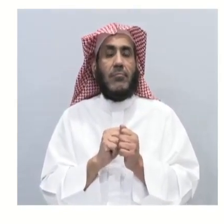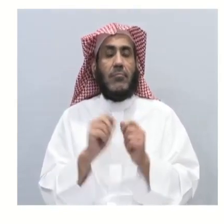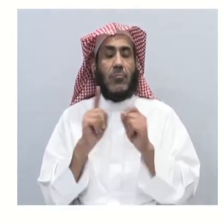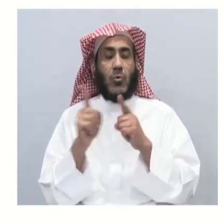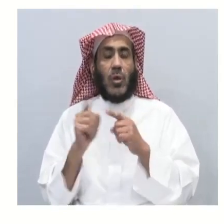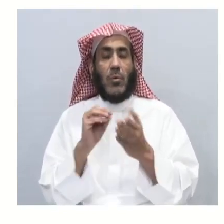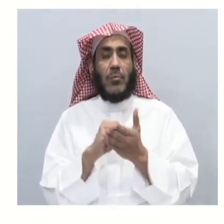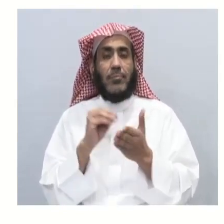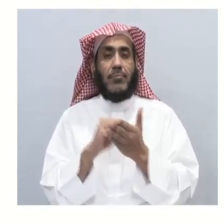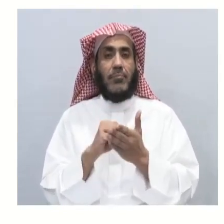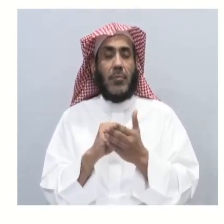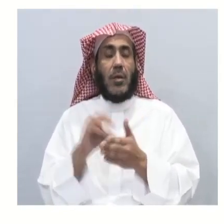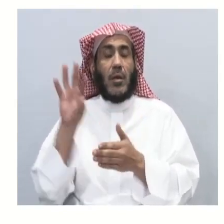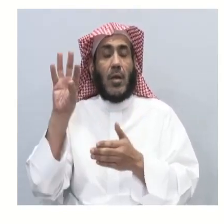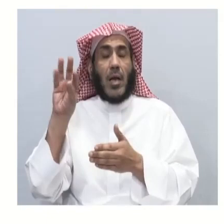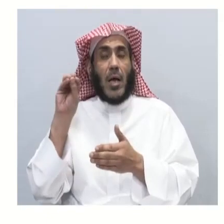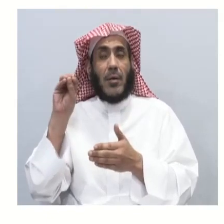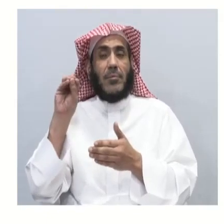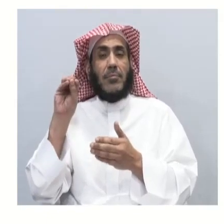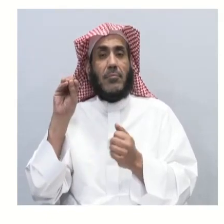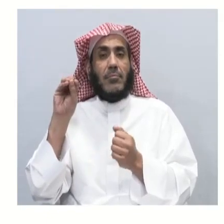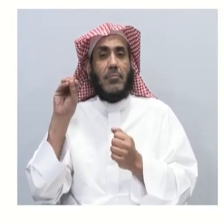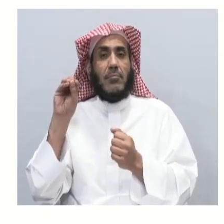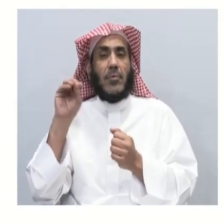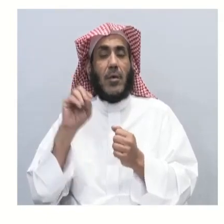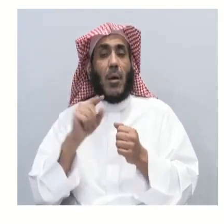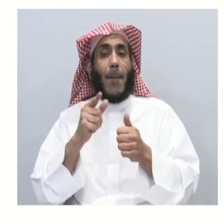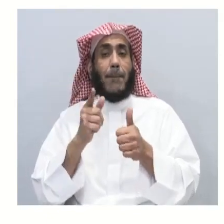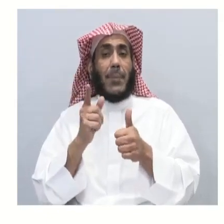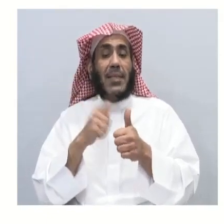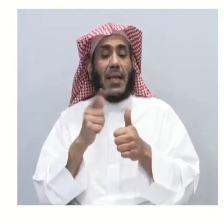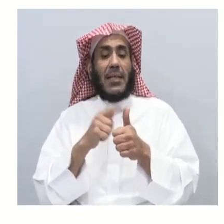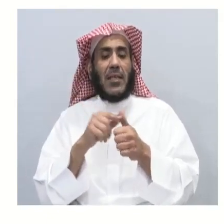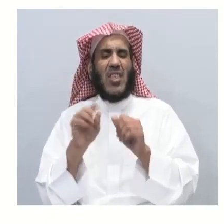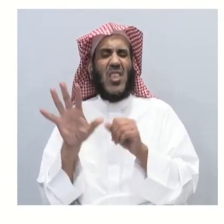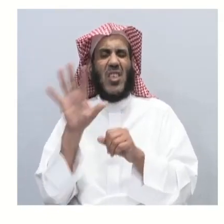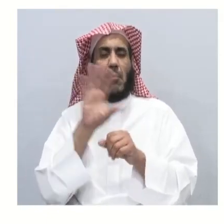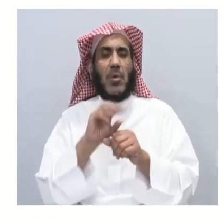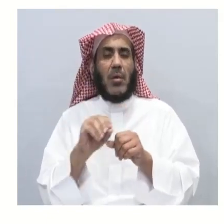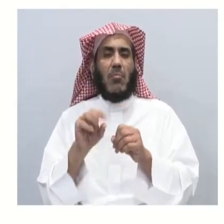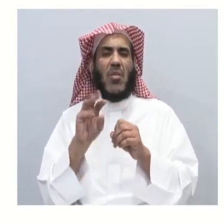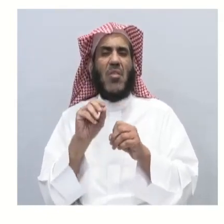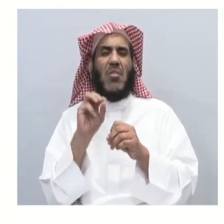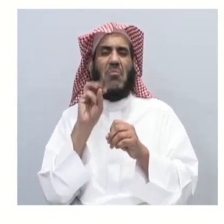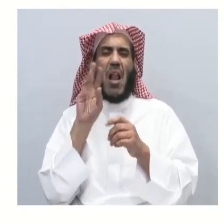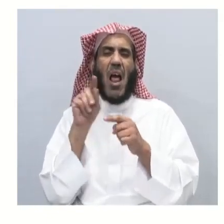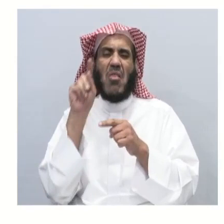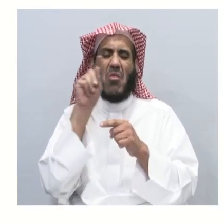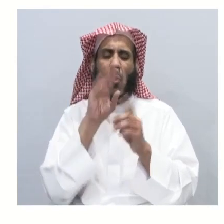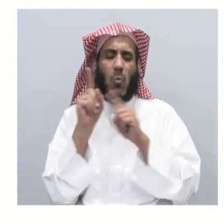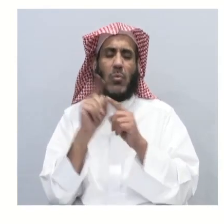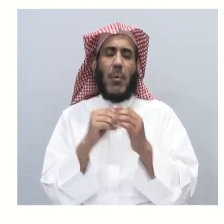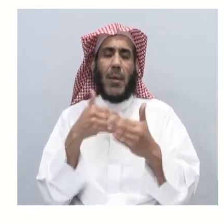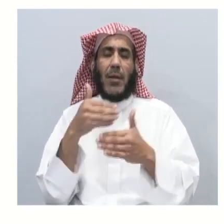نلاحظ هنا الهاء، بداية الهاء شبيه الثلاث نقط،